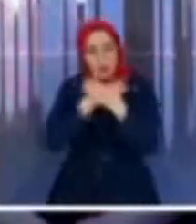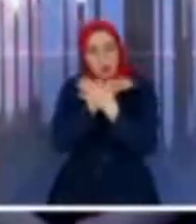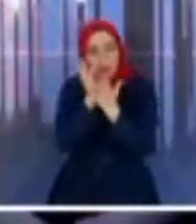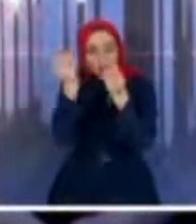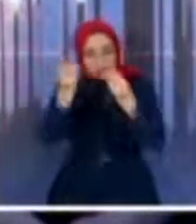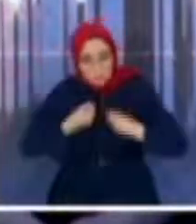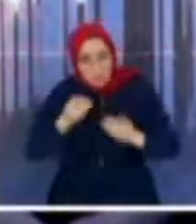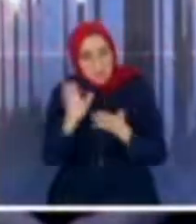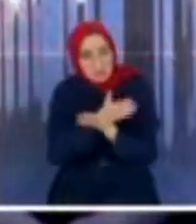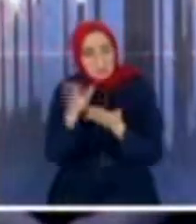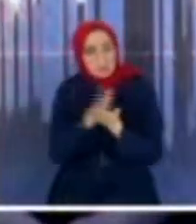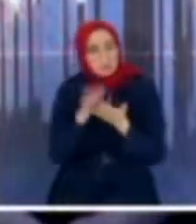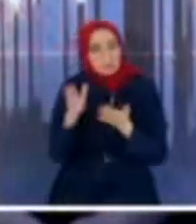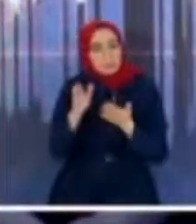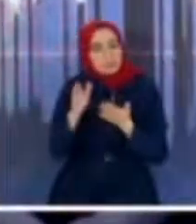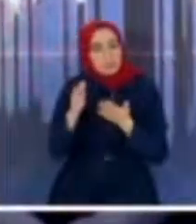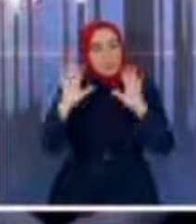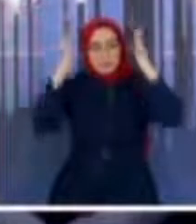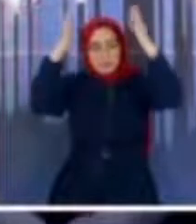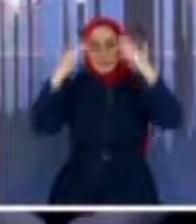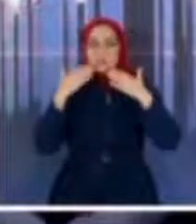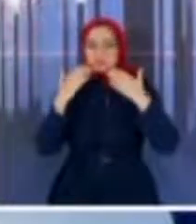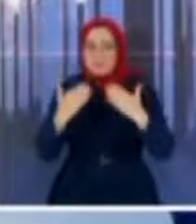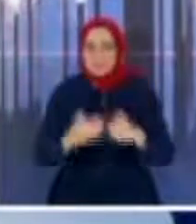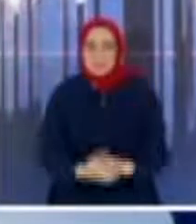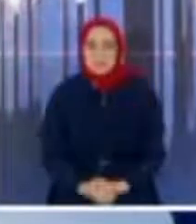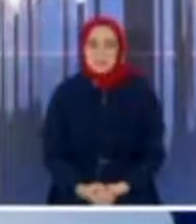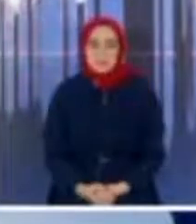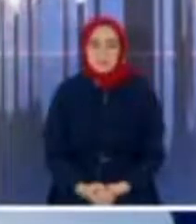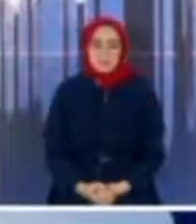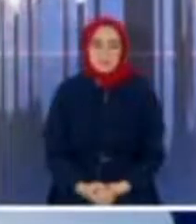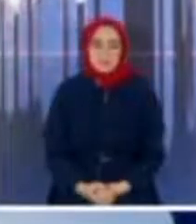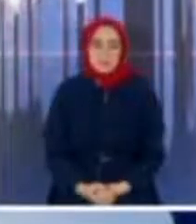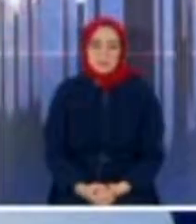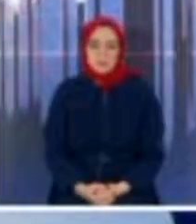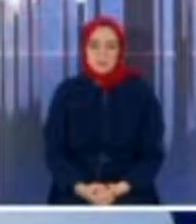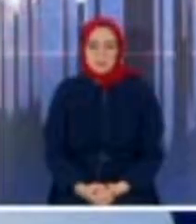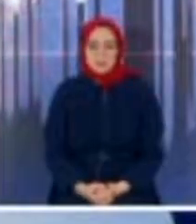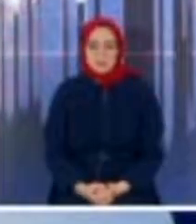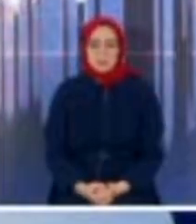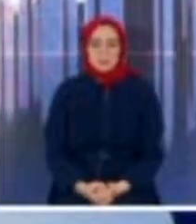وتثقوا بالمشروع متاعنا ويعطيكم الصحة. يعطيك الصحة. زميلكم من ميسيلش